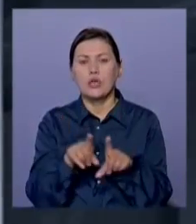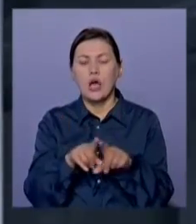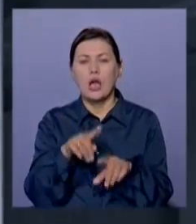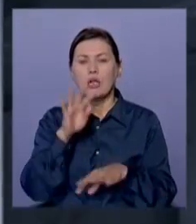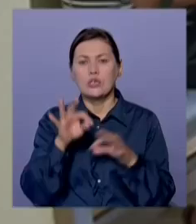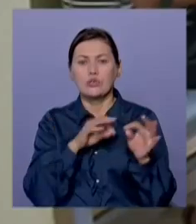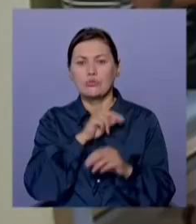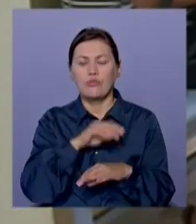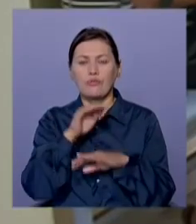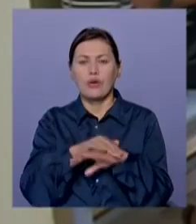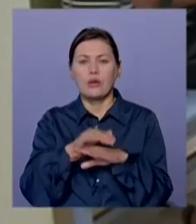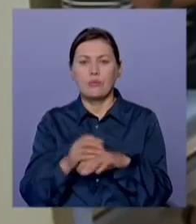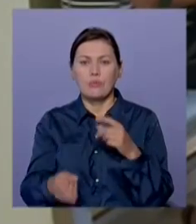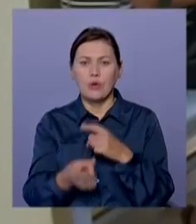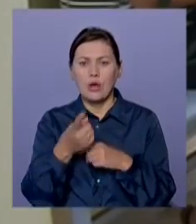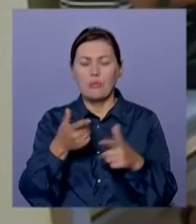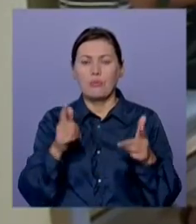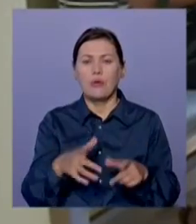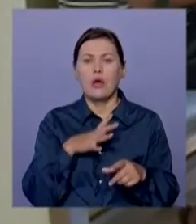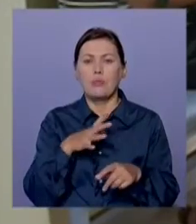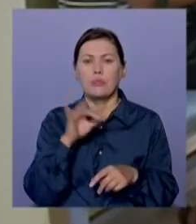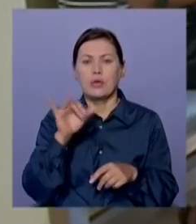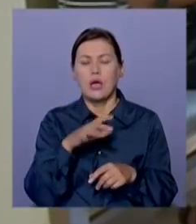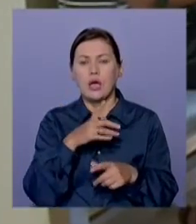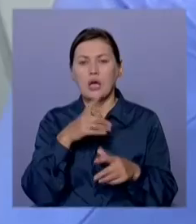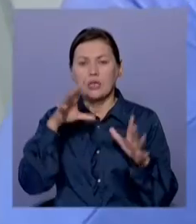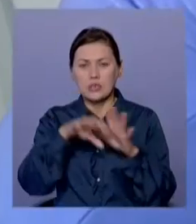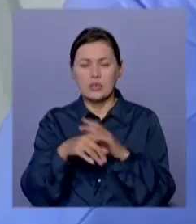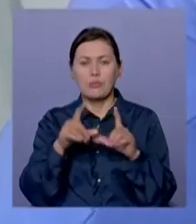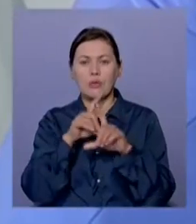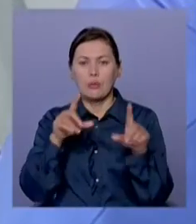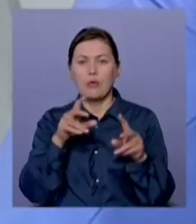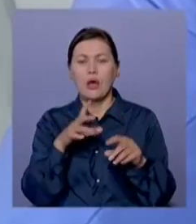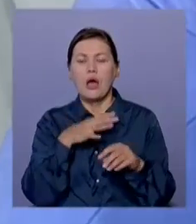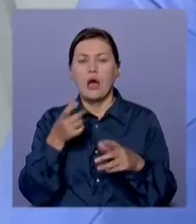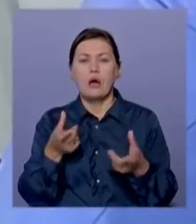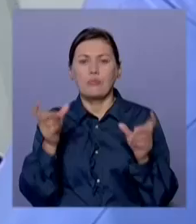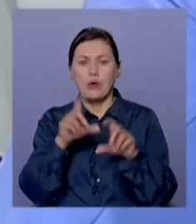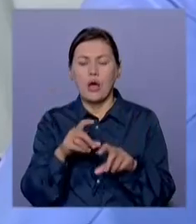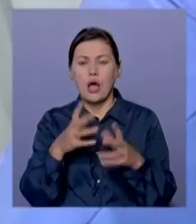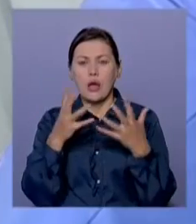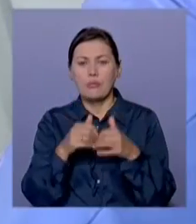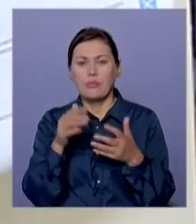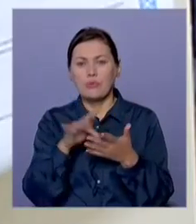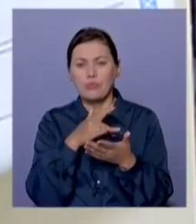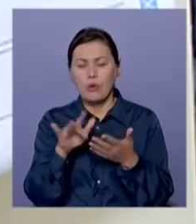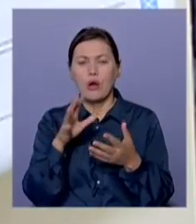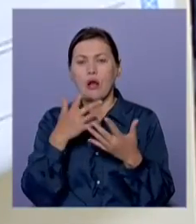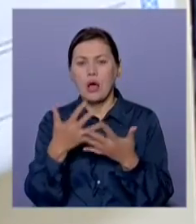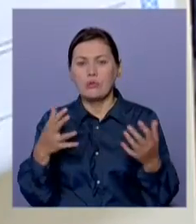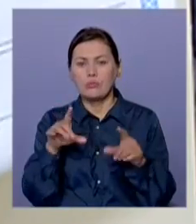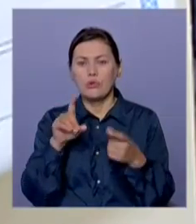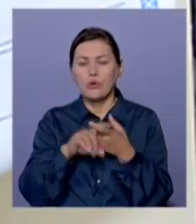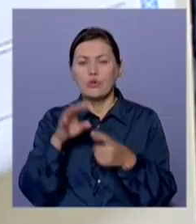жұмыс істеу фактілері анықталған. Шынарай Әлімханның айтуынша, кірістер департаментіндегі жүктемелер салық есеп-қисабына байланысты, ал